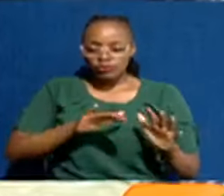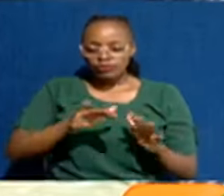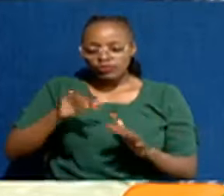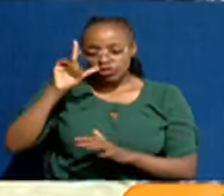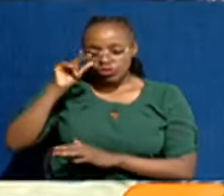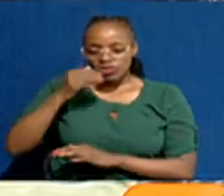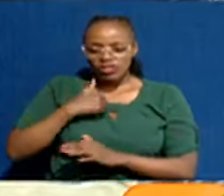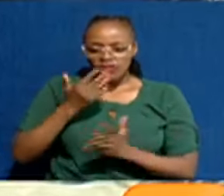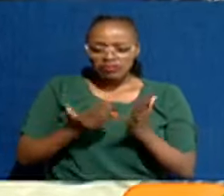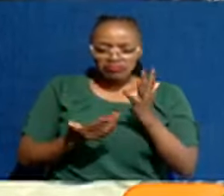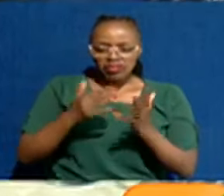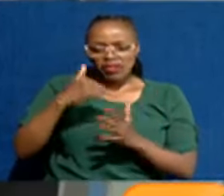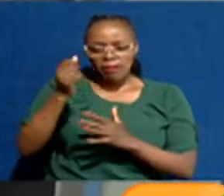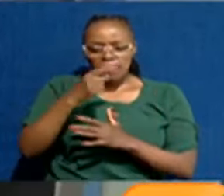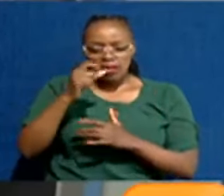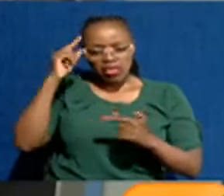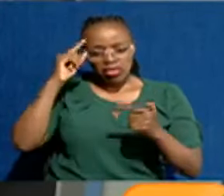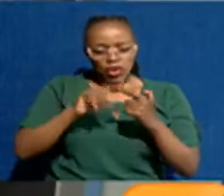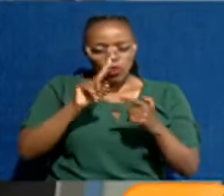an average monthly target of